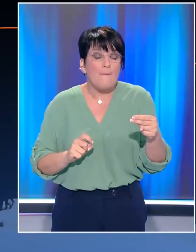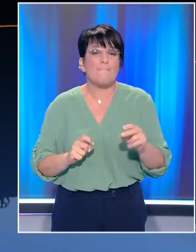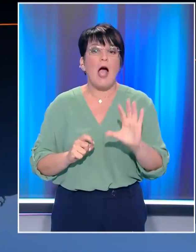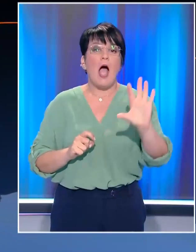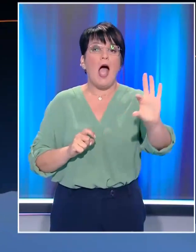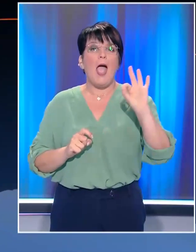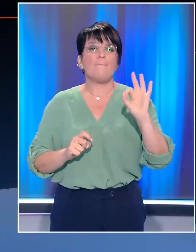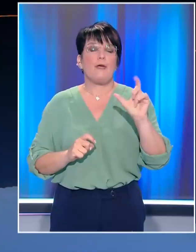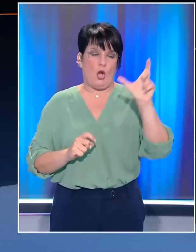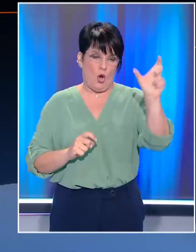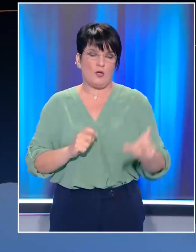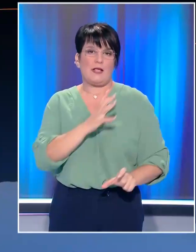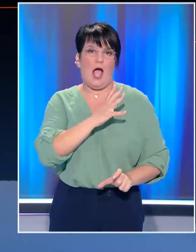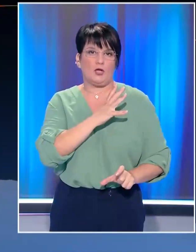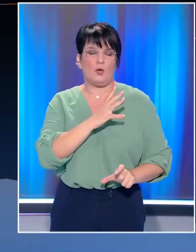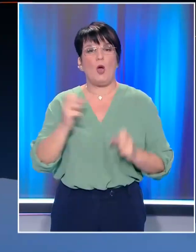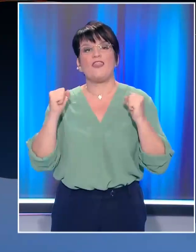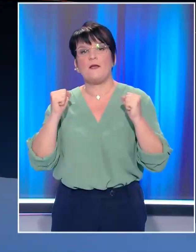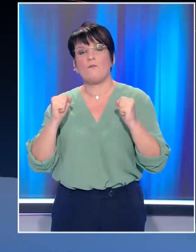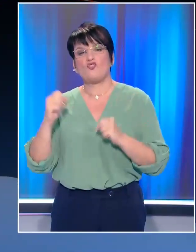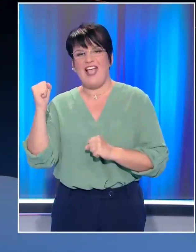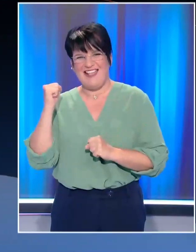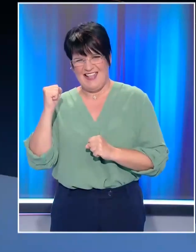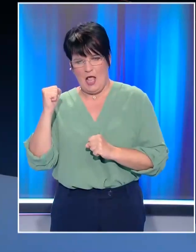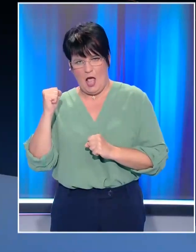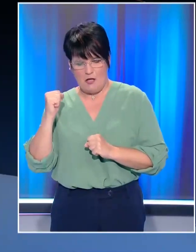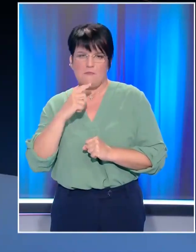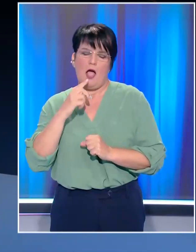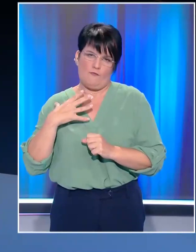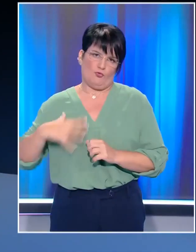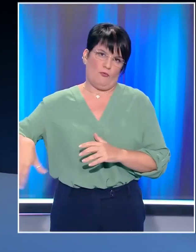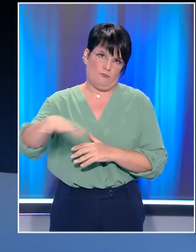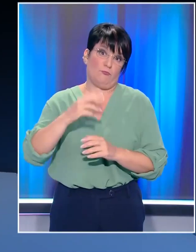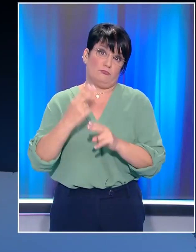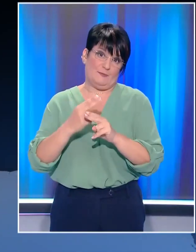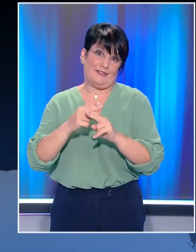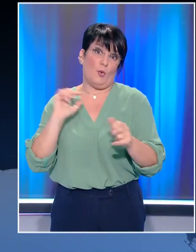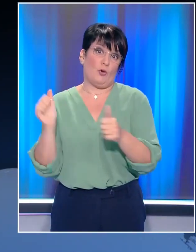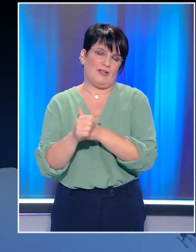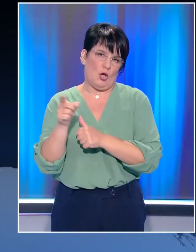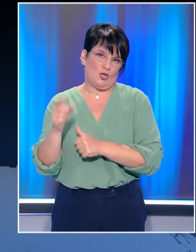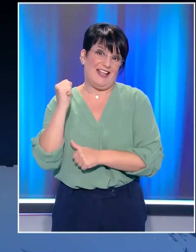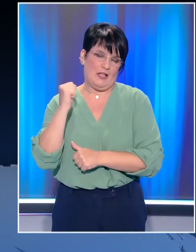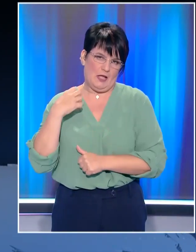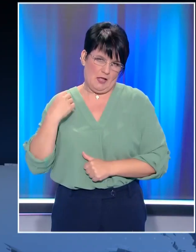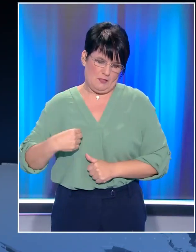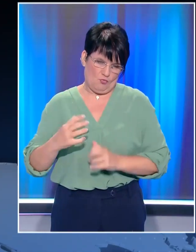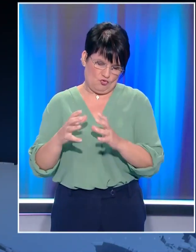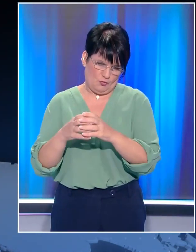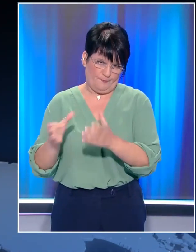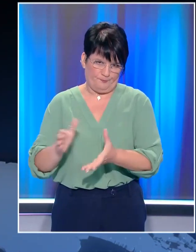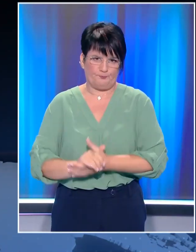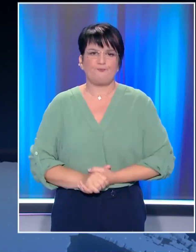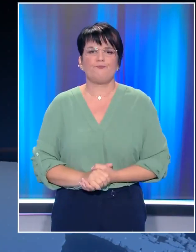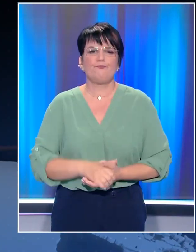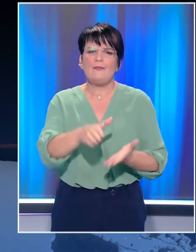της ατομικής επιλογής και της δημόσιας υγείας επικρατεί δημόσια υγεία. Μέσα στην ημέρα θα ξεκινήσει η ανάρτηση των